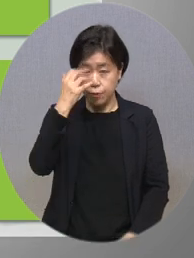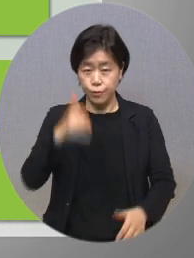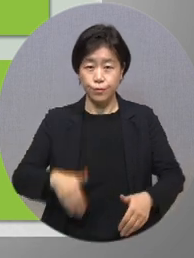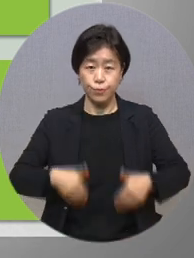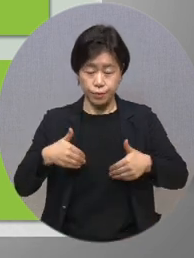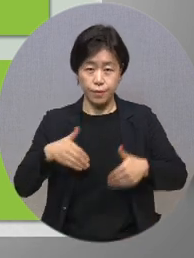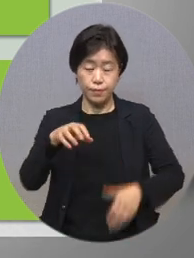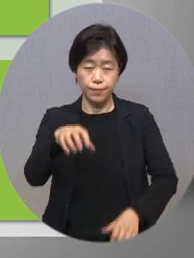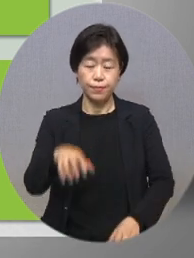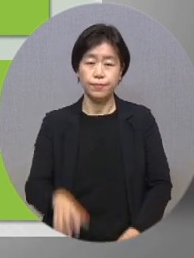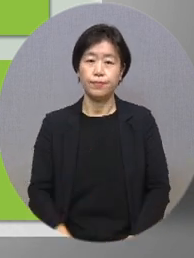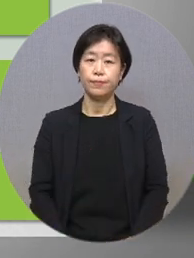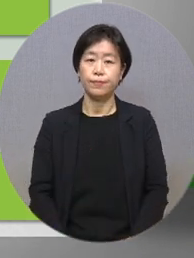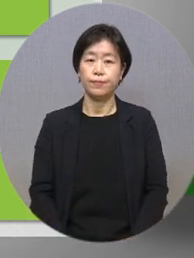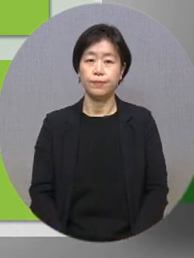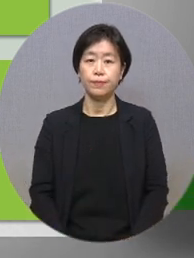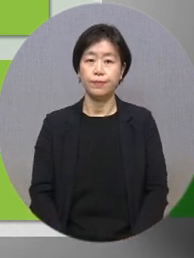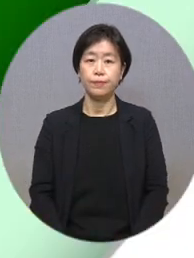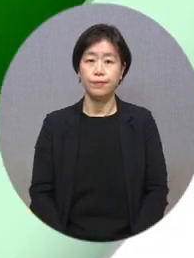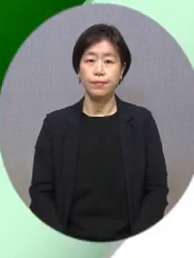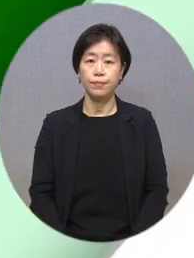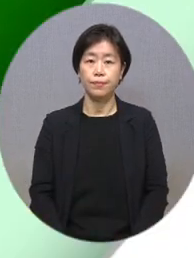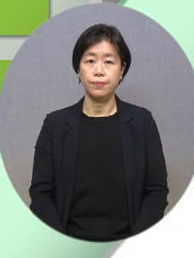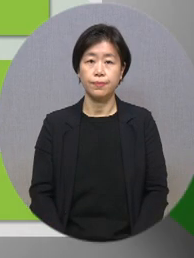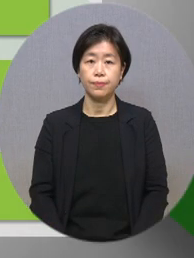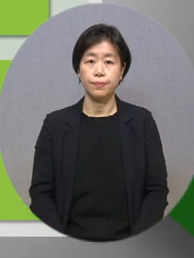지사는 충남지사입니다.